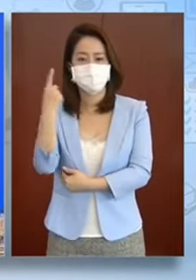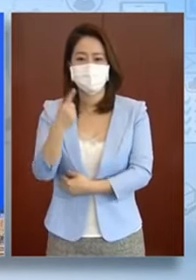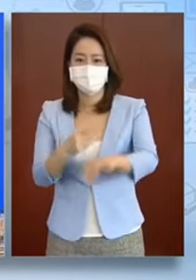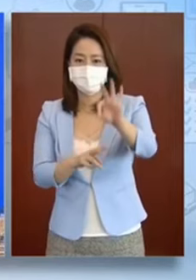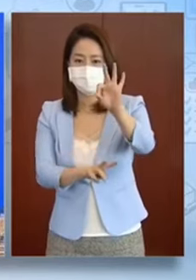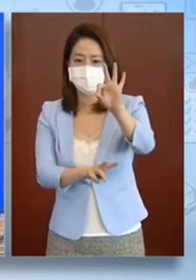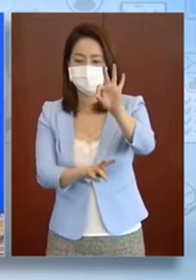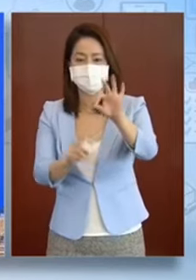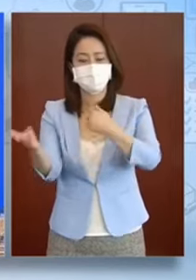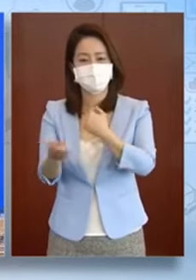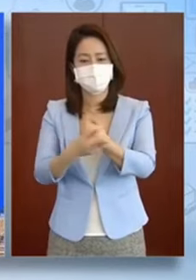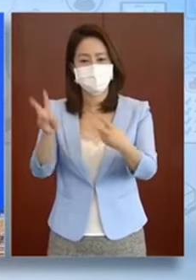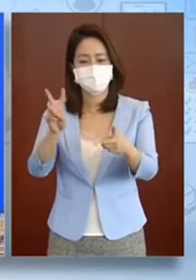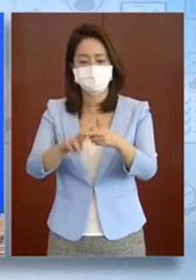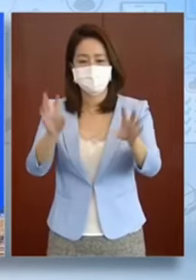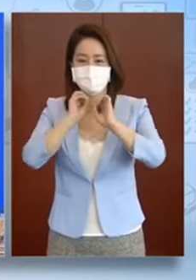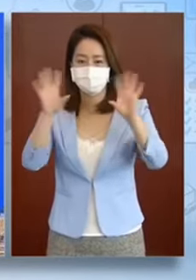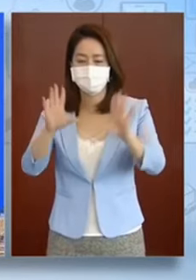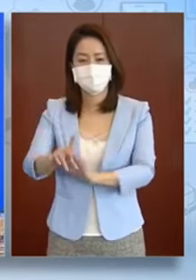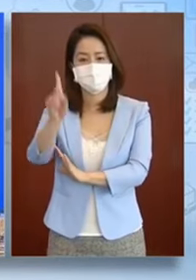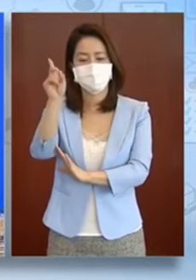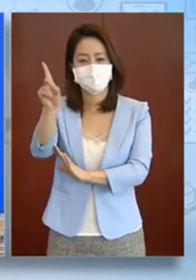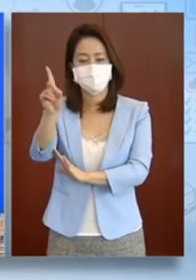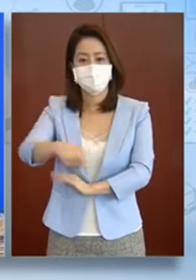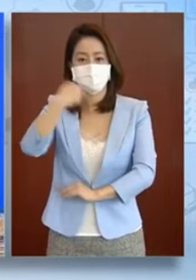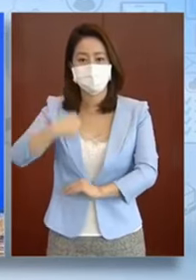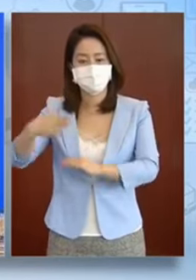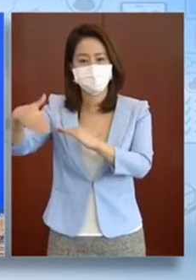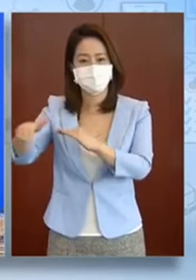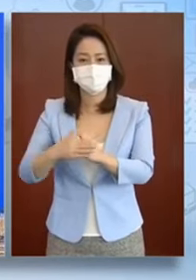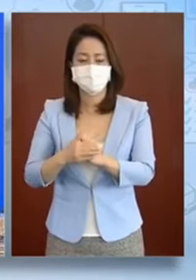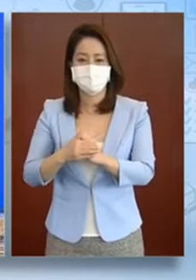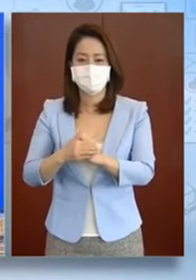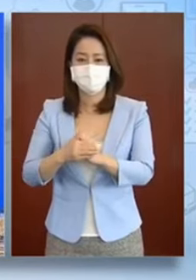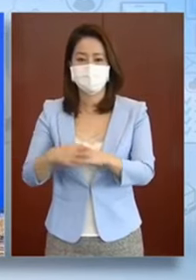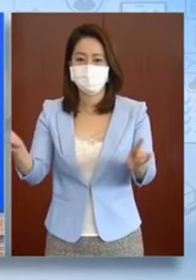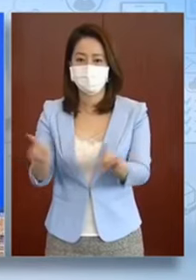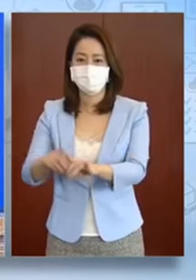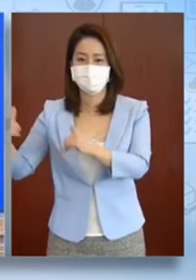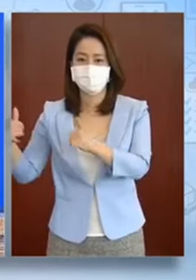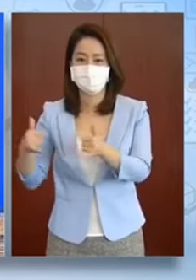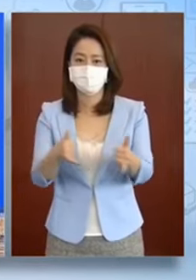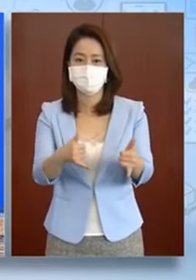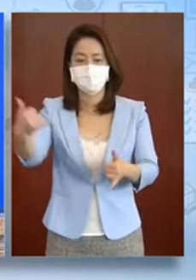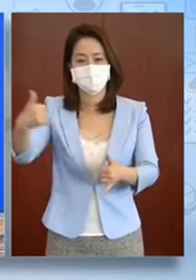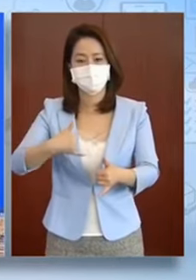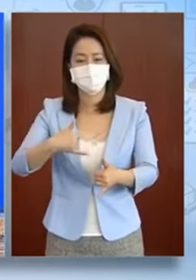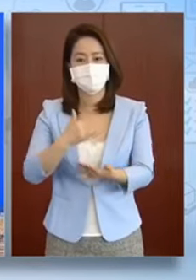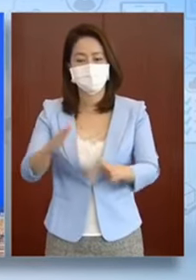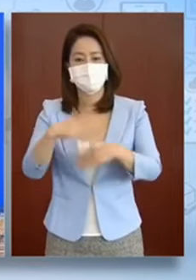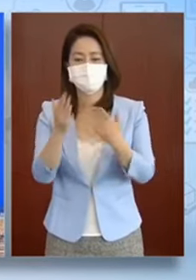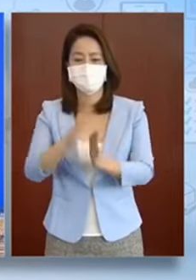2日浙江发布的1例境外输入型病例同行入境，均来自意大